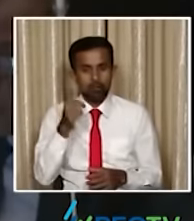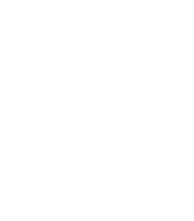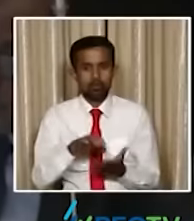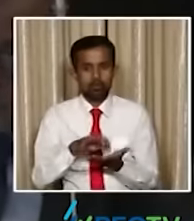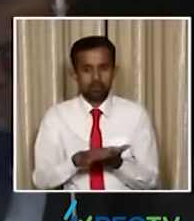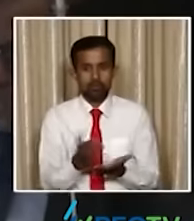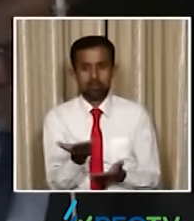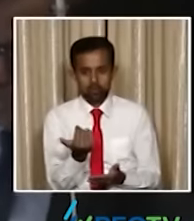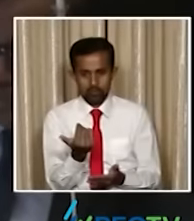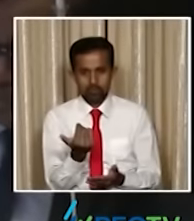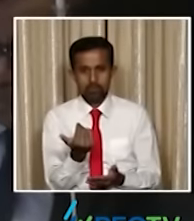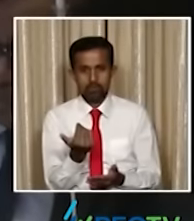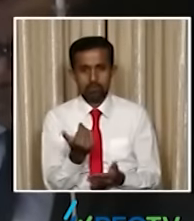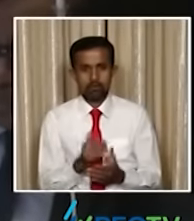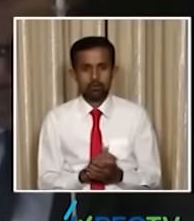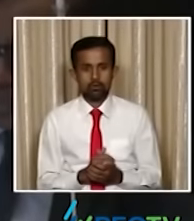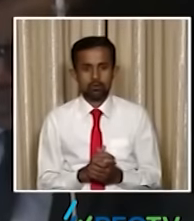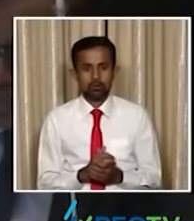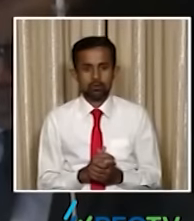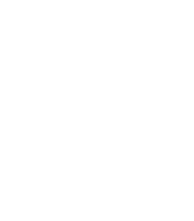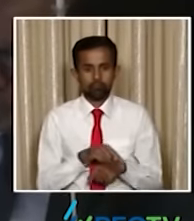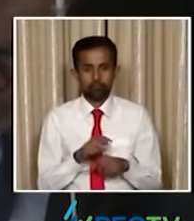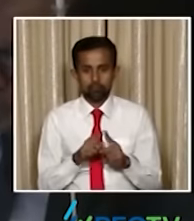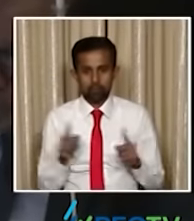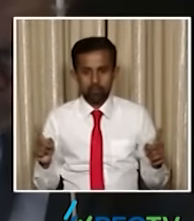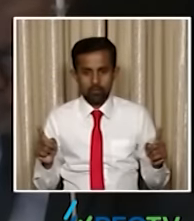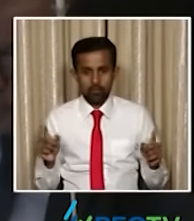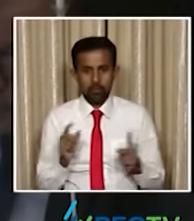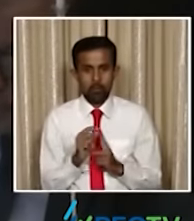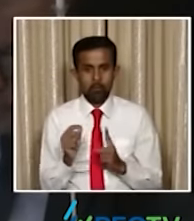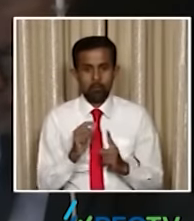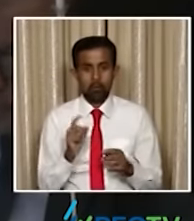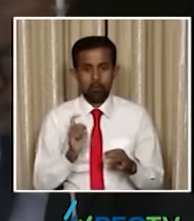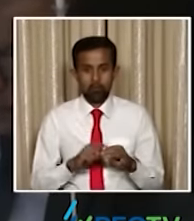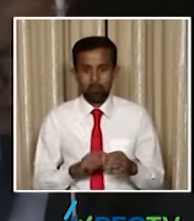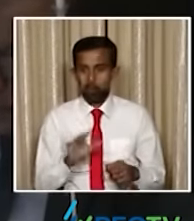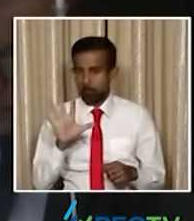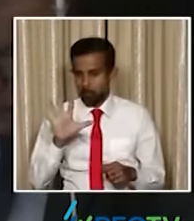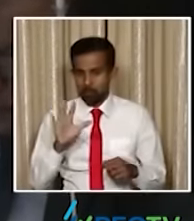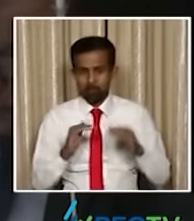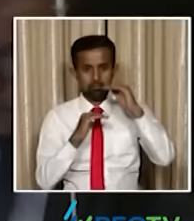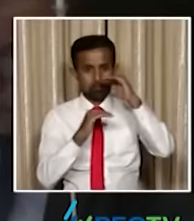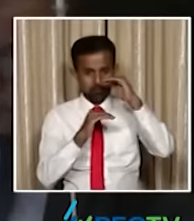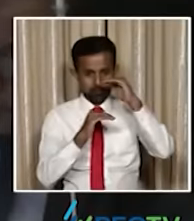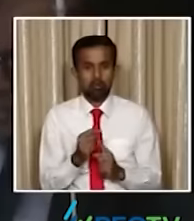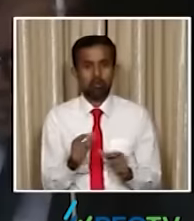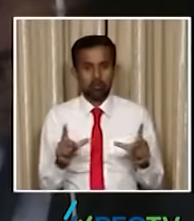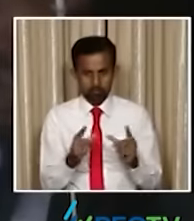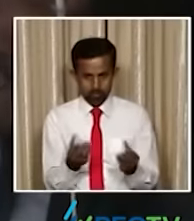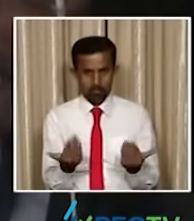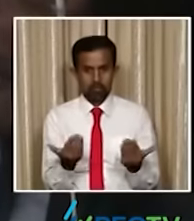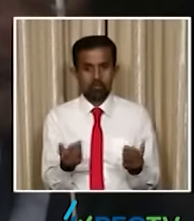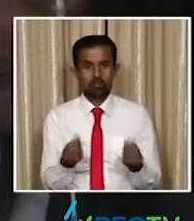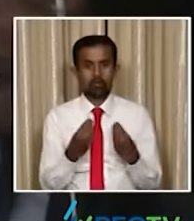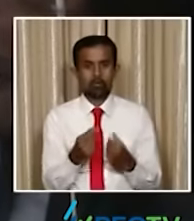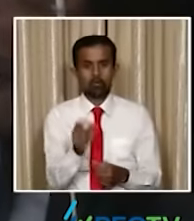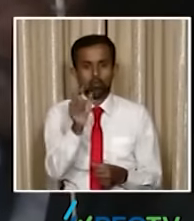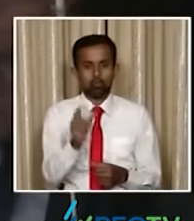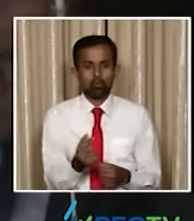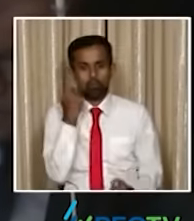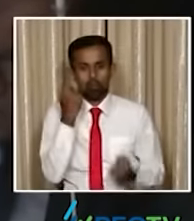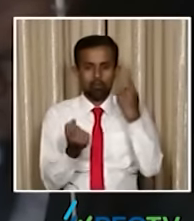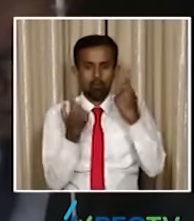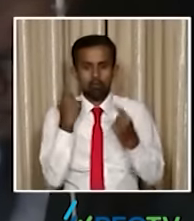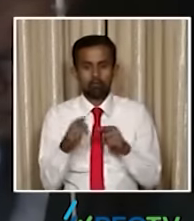තීරණයක් දෙන්න. සවන් දීලා මුත්‍රා රටේ ඔක්කොම අහන්න බෑනේ. නායකතුමා පාර්ලිමේන්තු ප්‍රශ්න පහකට සීමා කරලා තියෙන ඔබතුමා. ඔබතුමා හිතුවක්කාර